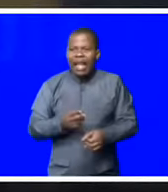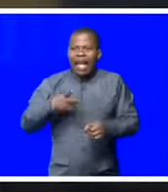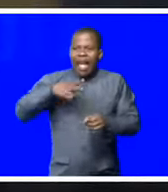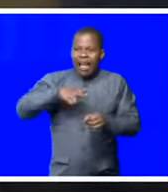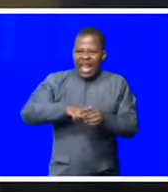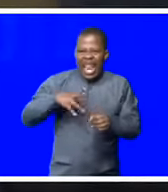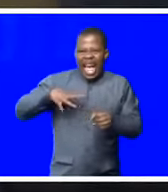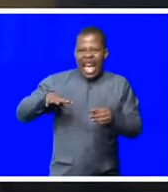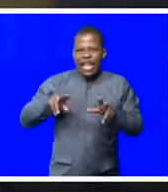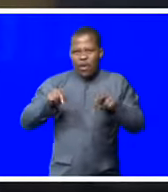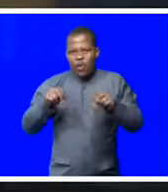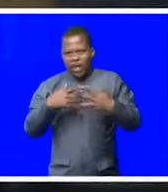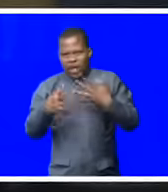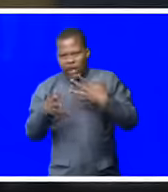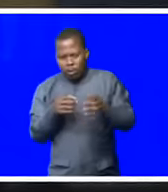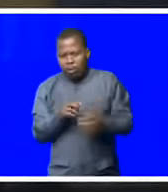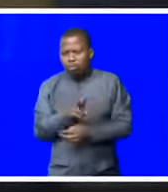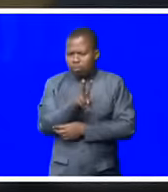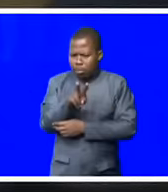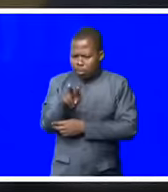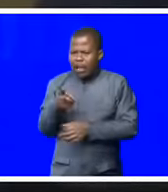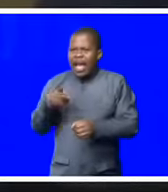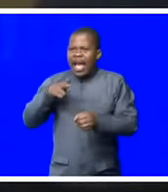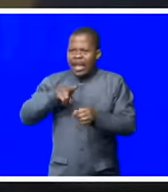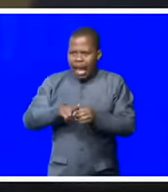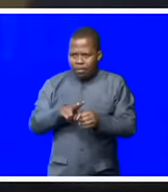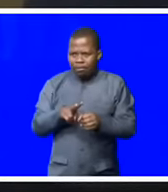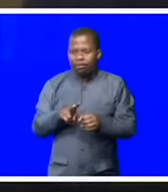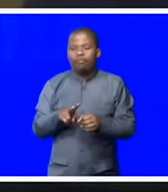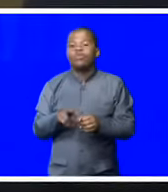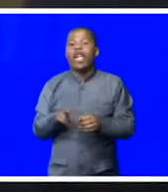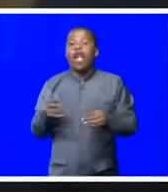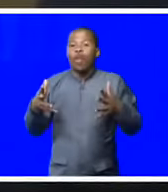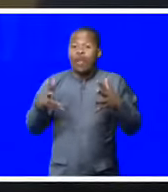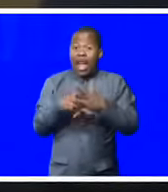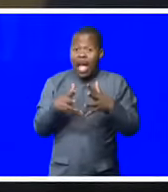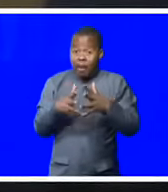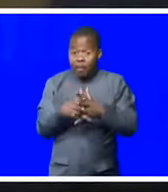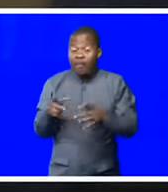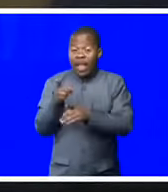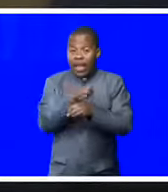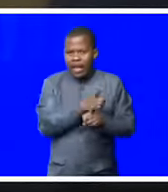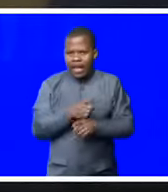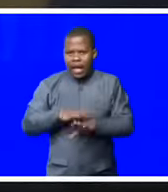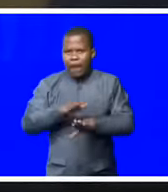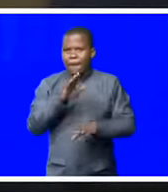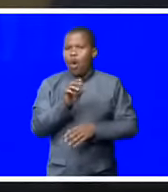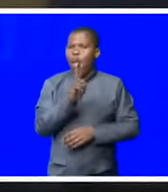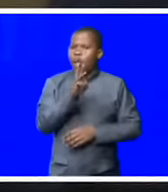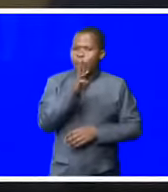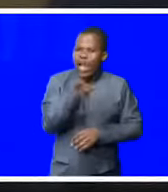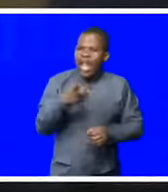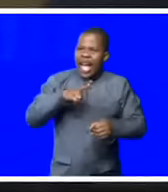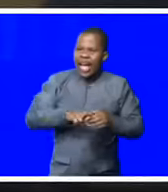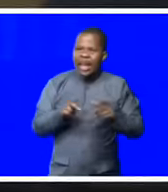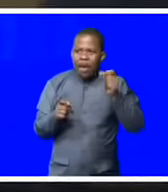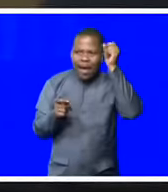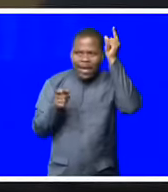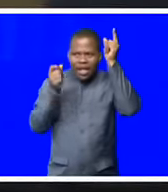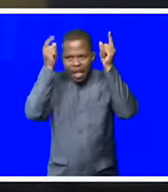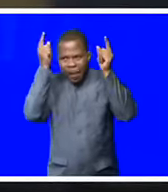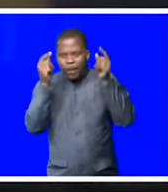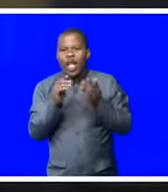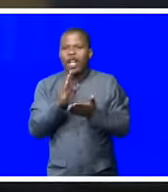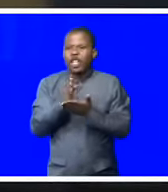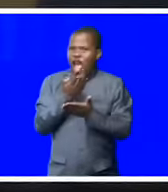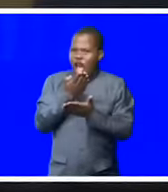ngetindvo lesitubonile lesicabanga ukuthi uma sesihleli phasi nebalingani bethu sitawukhona kubonisana ukuthi eMaswati